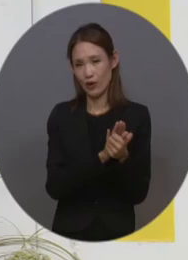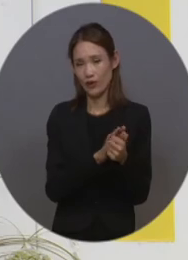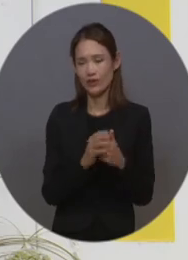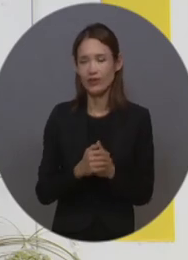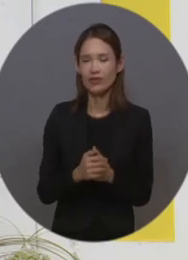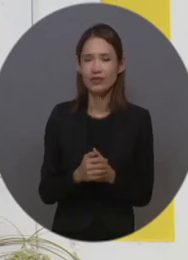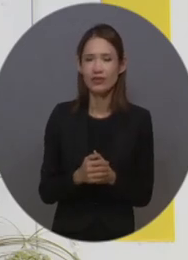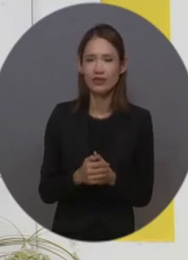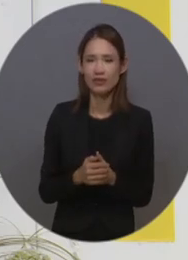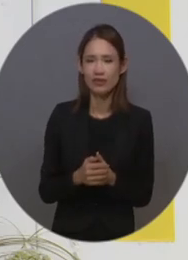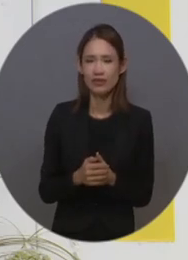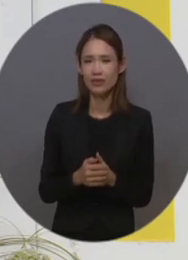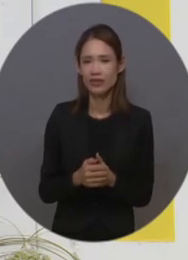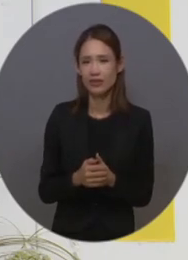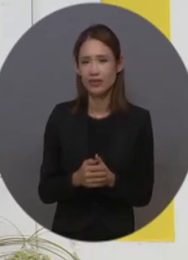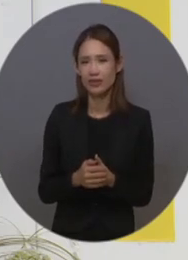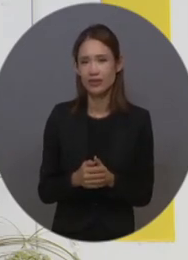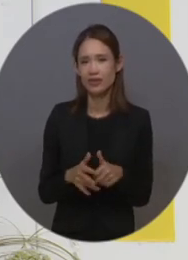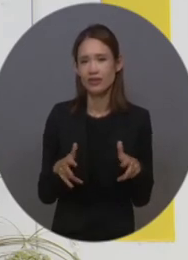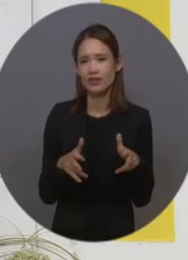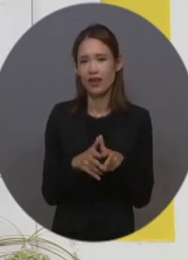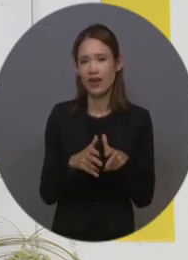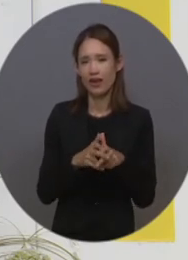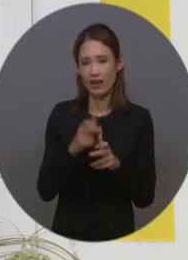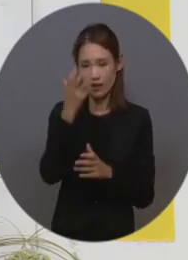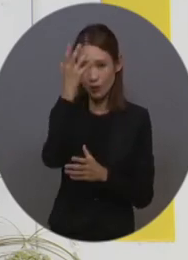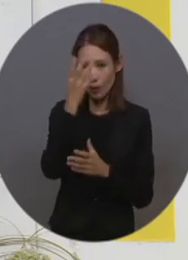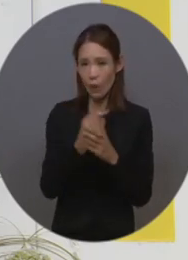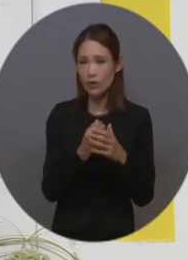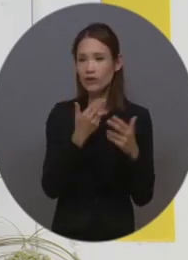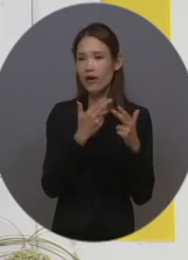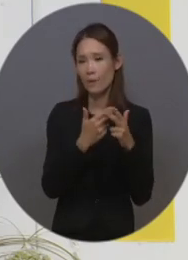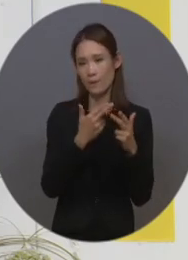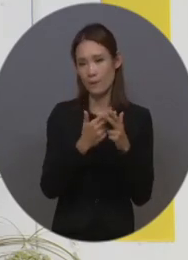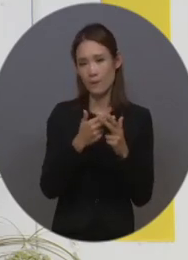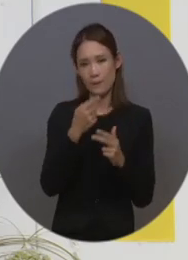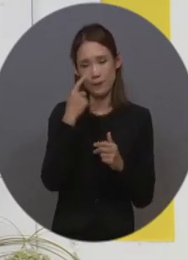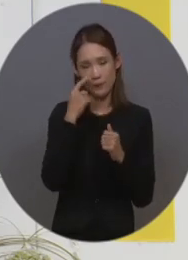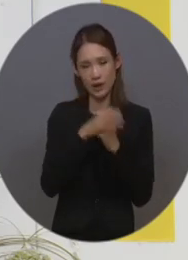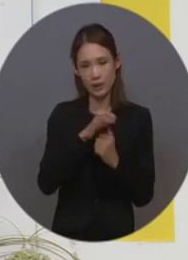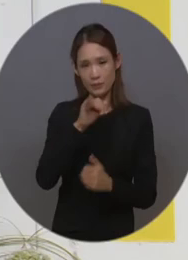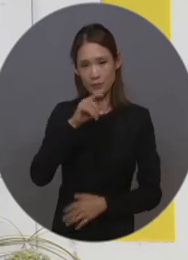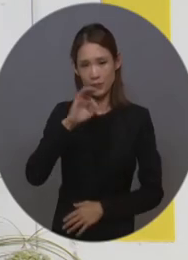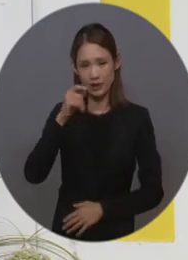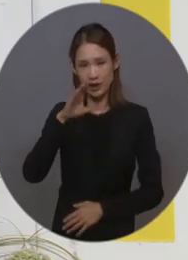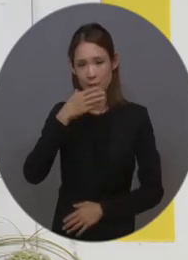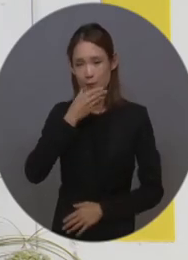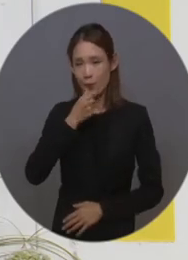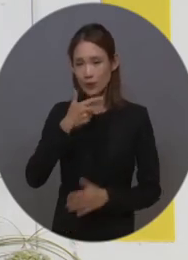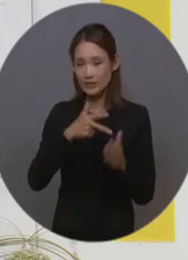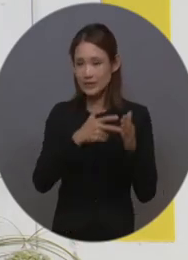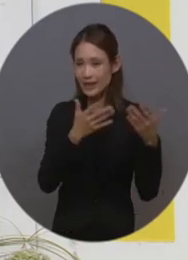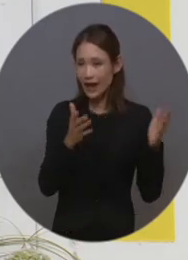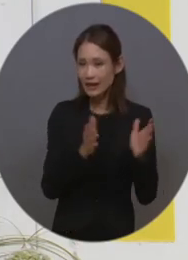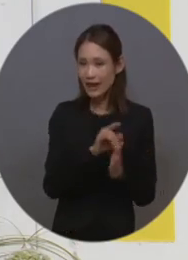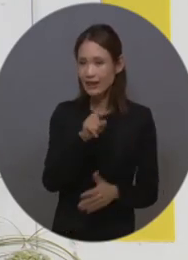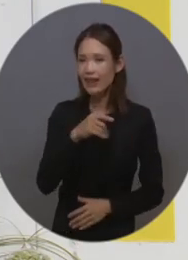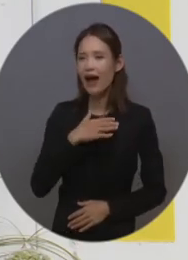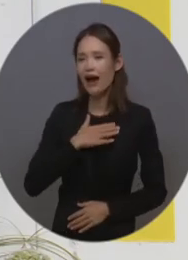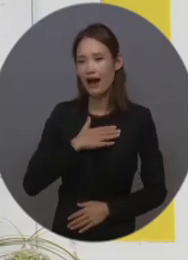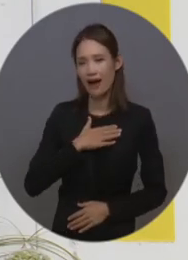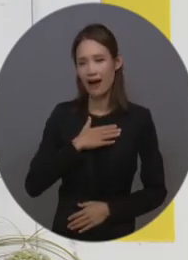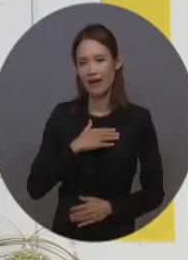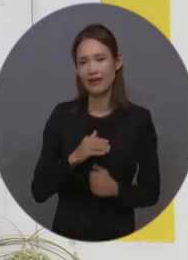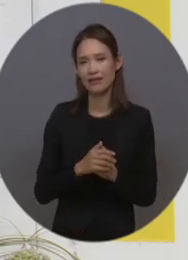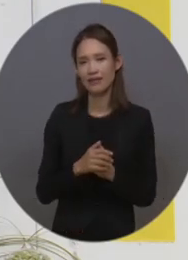네. 그 장애인 농구협회를 하다 보니까 네. 또 미랄 복지 재단이라는 걸 알게 됐습니다. 그래서